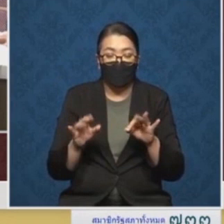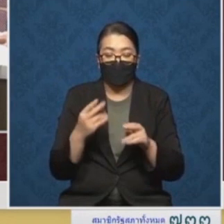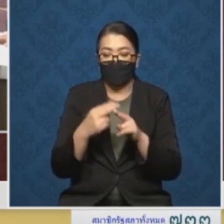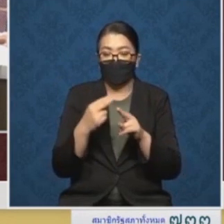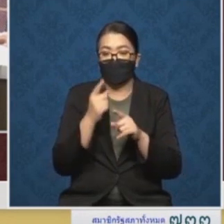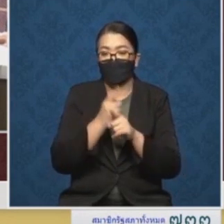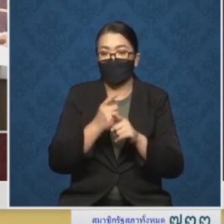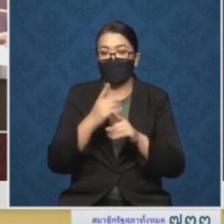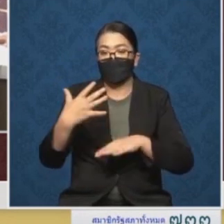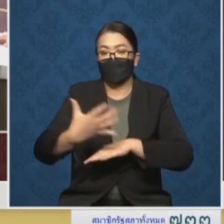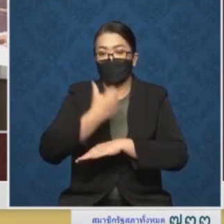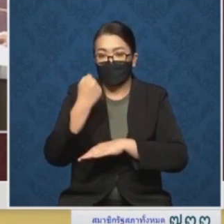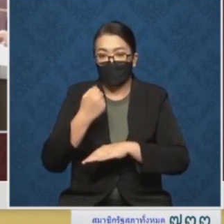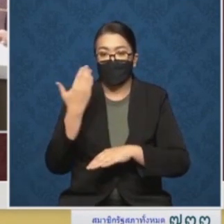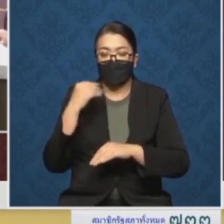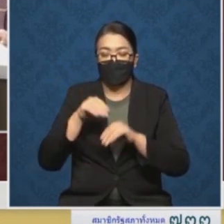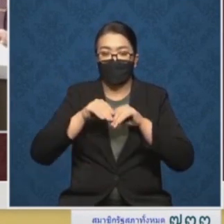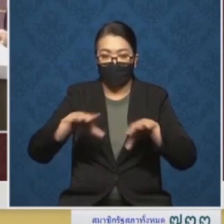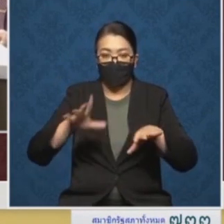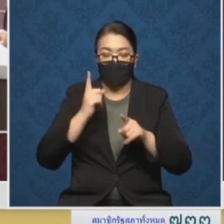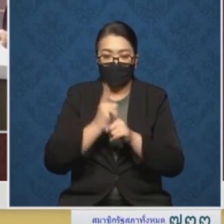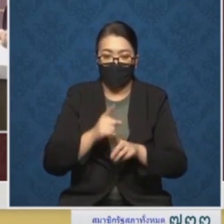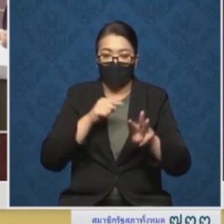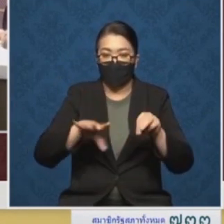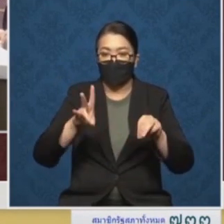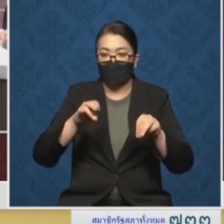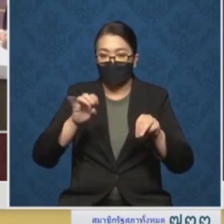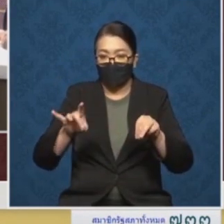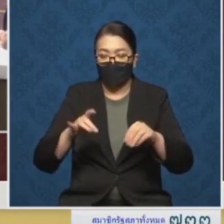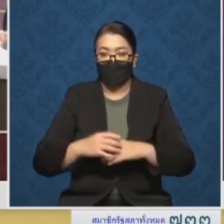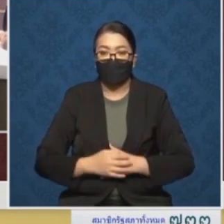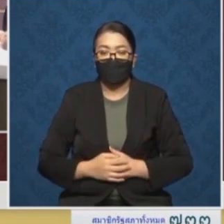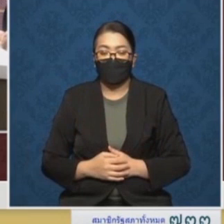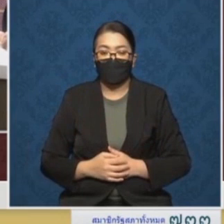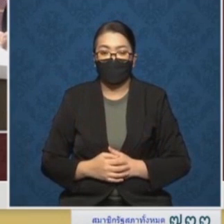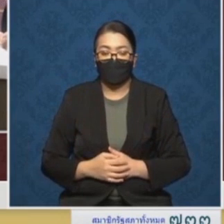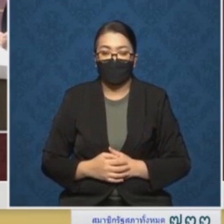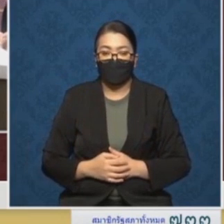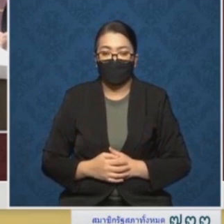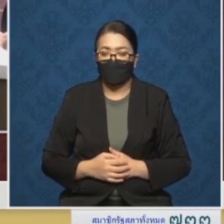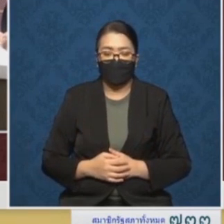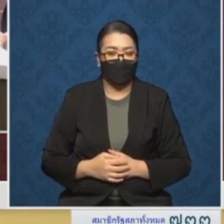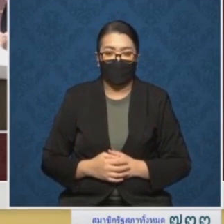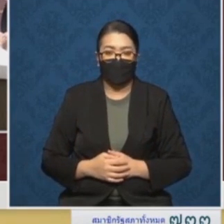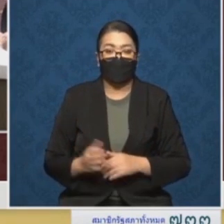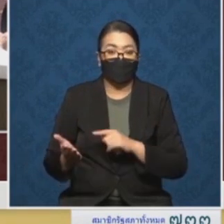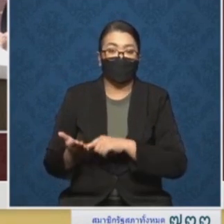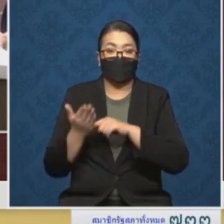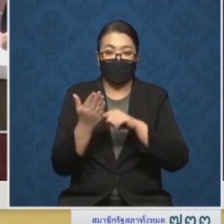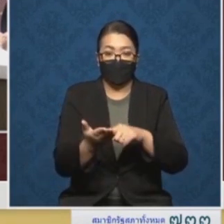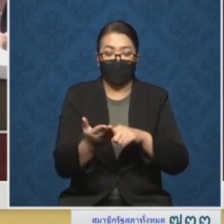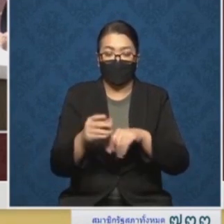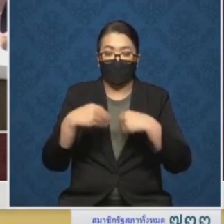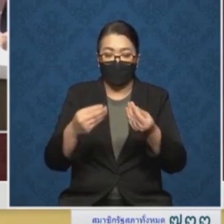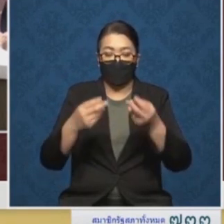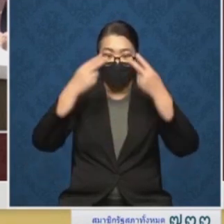องที่แจ้งไว้ตามมาตรา88เท่านั้นแต่บทบัญญัติใหม่ขอเสนอให้นายก